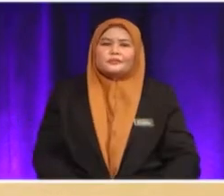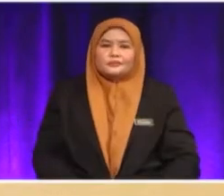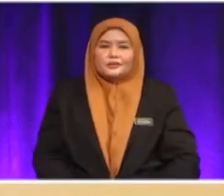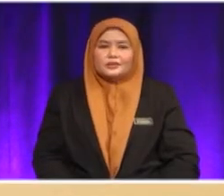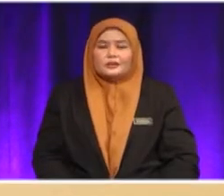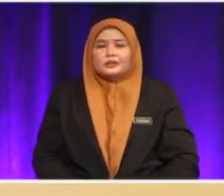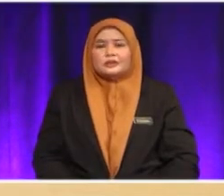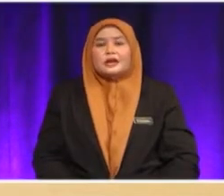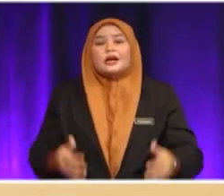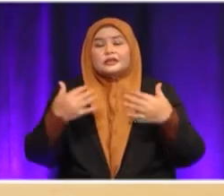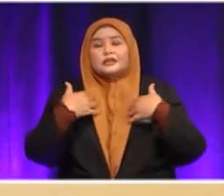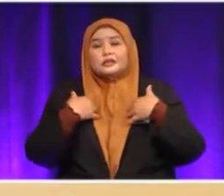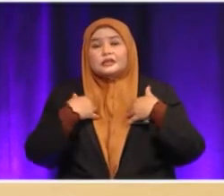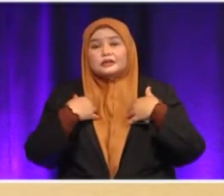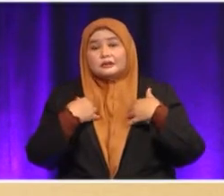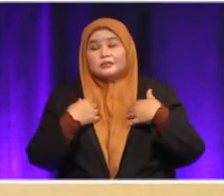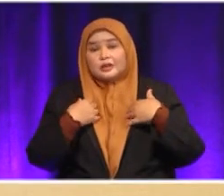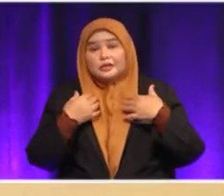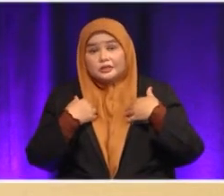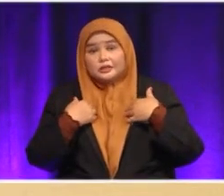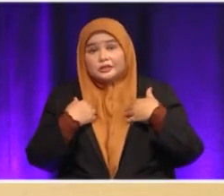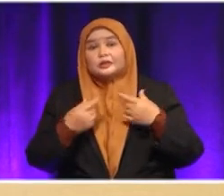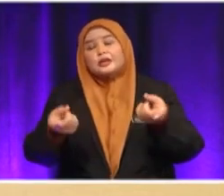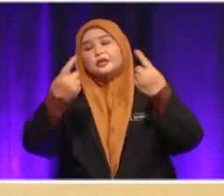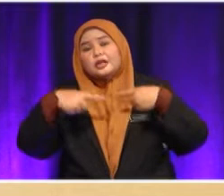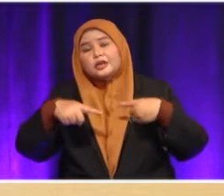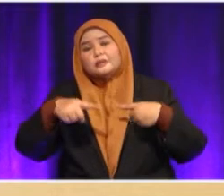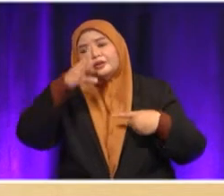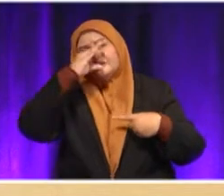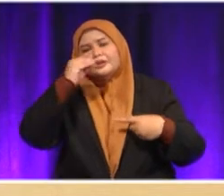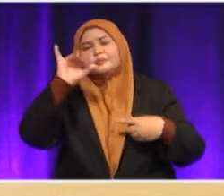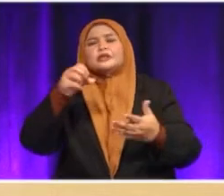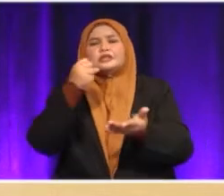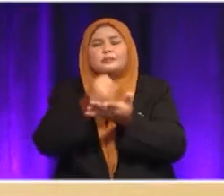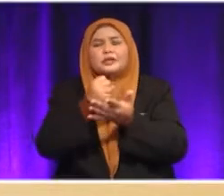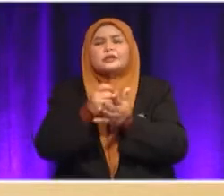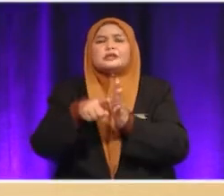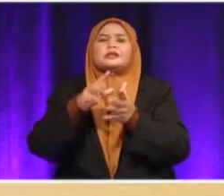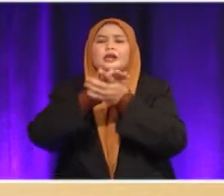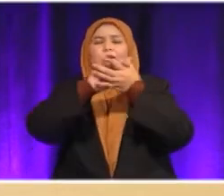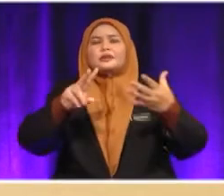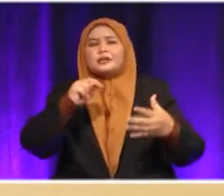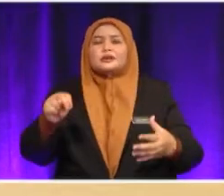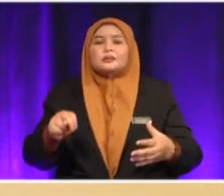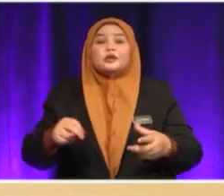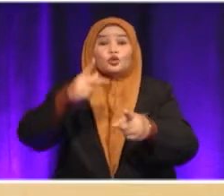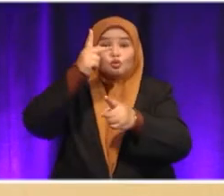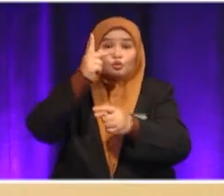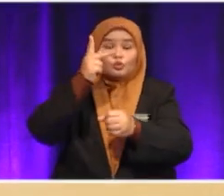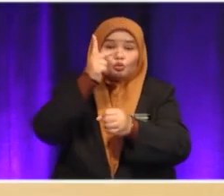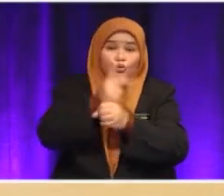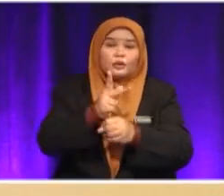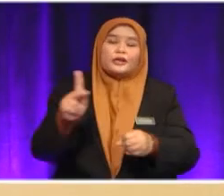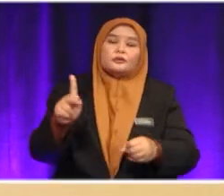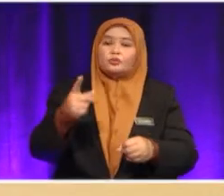sementara itu adanya kehadiran pasukan tentu lebih menjamin keselamatan mereka dalam masa yang sama juga mengukuhkan mereka